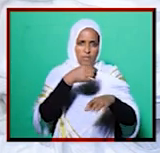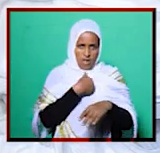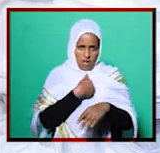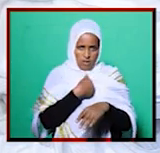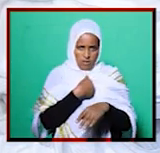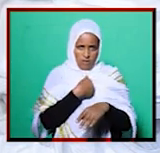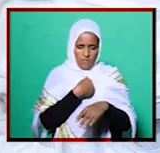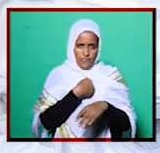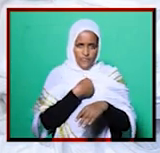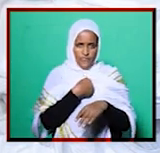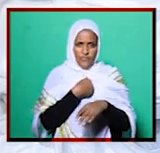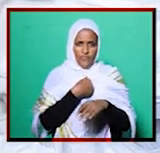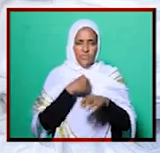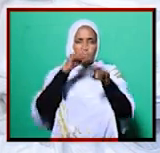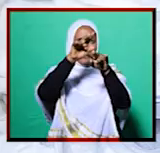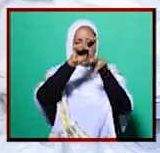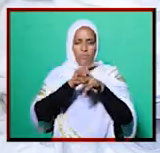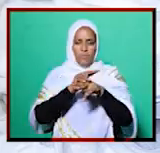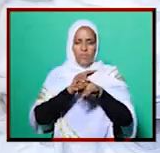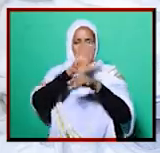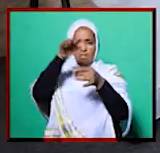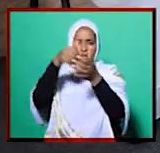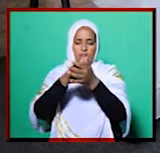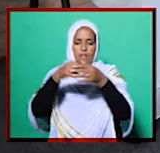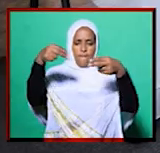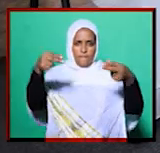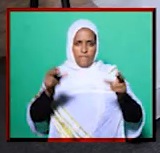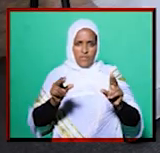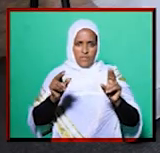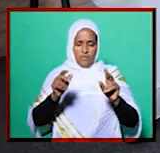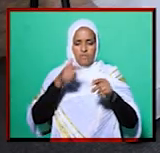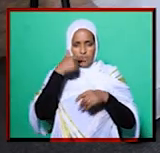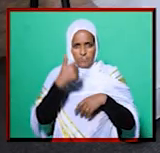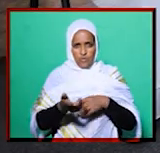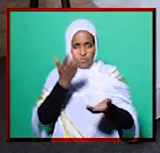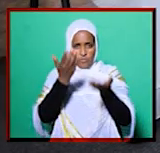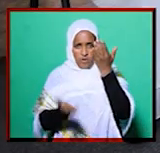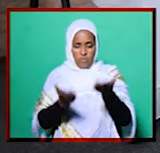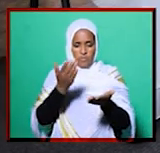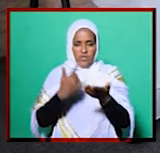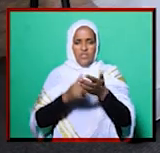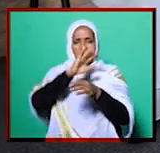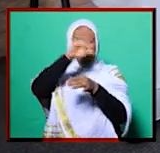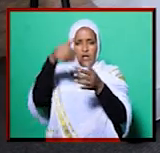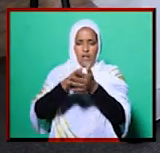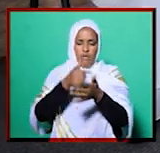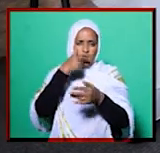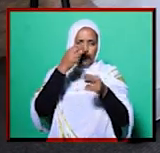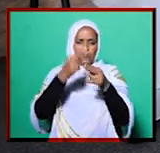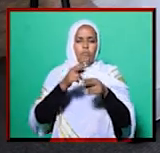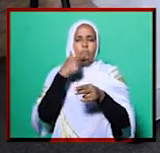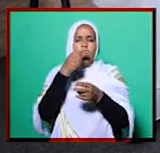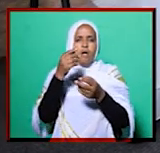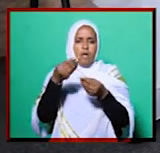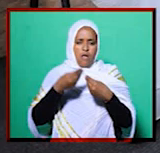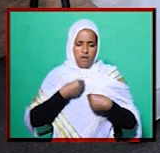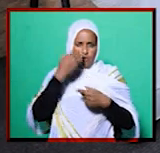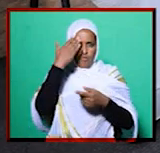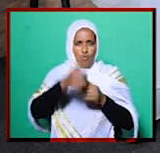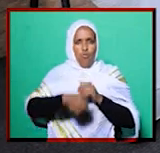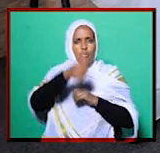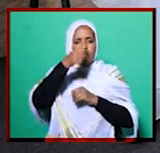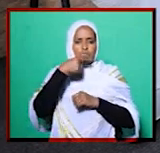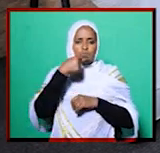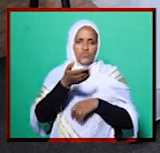ቋሚ ሲኖዶስ አለ፣ መንበረ ፓትርያርክ ጠቅላይ ጽሕፈት ቤት ወይም ጠቅላይ ቤተ ክህነት የምንለው ምናልባት ጠቅላይ የሚለውን እኔ ስሙን ማን እንዳወጣው